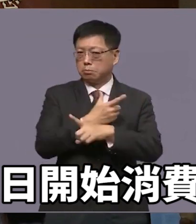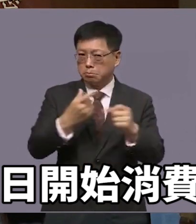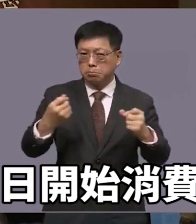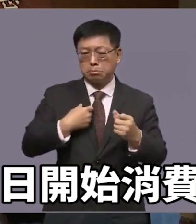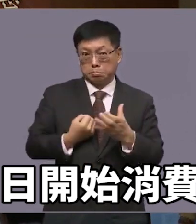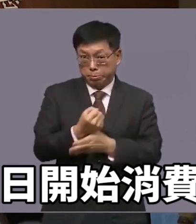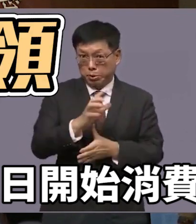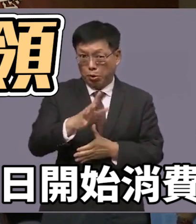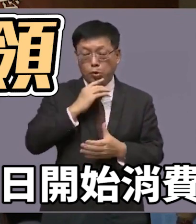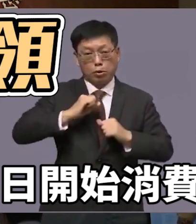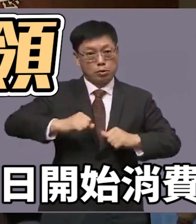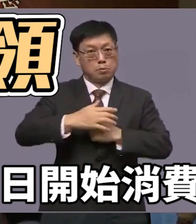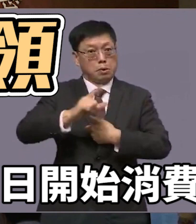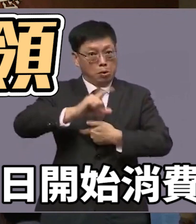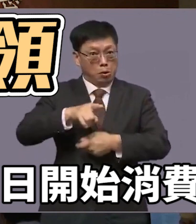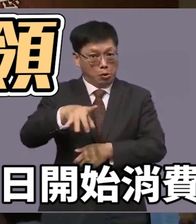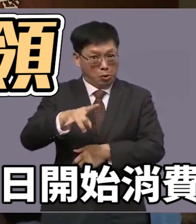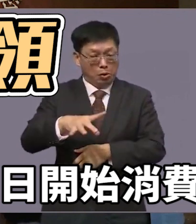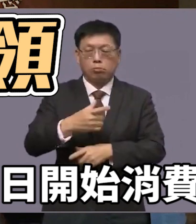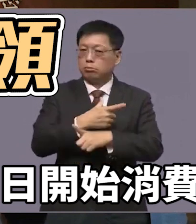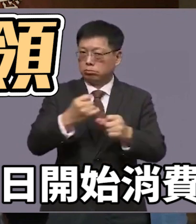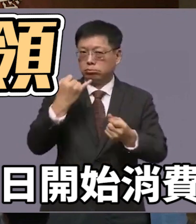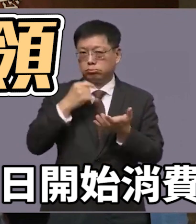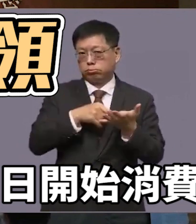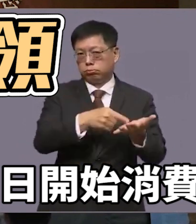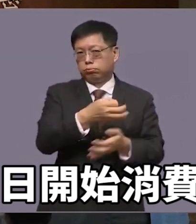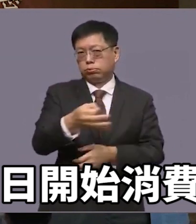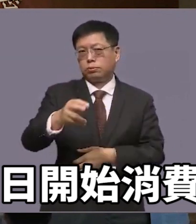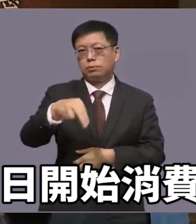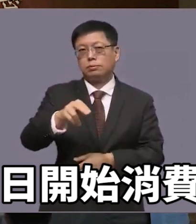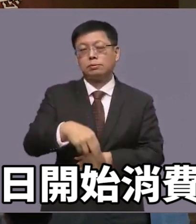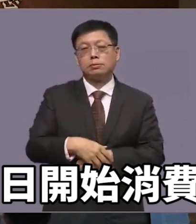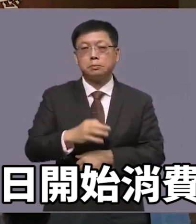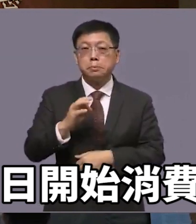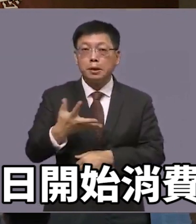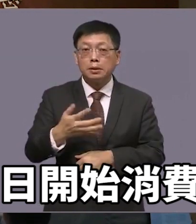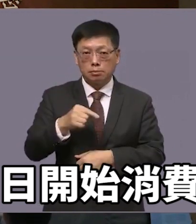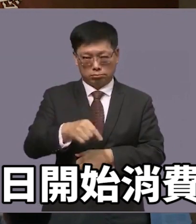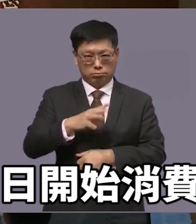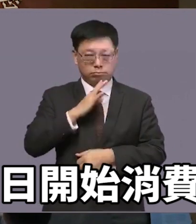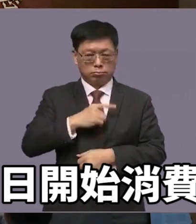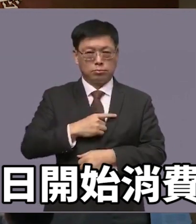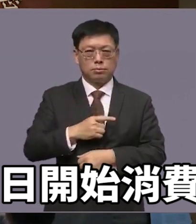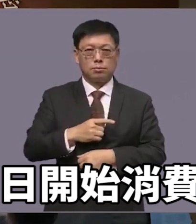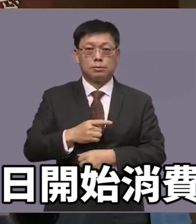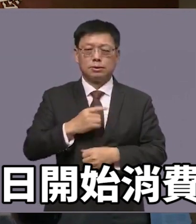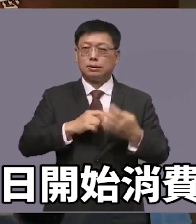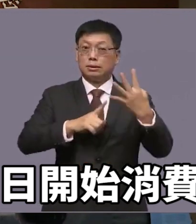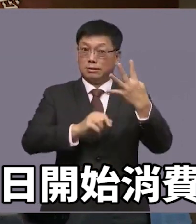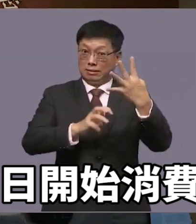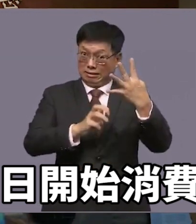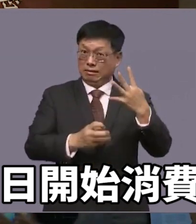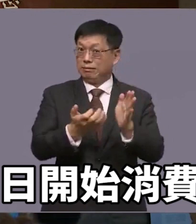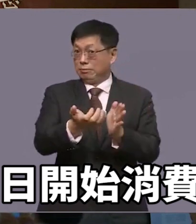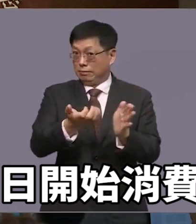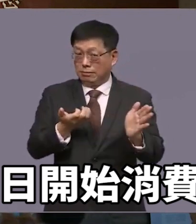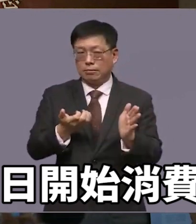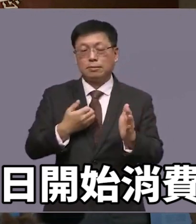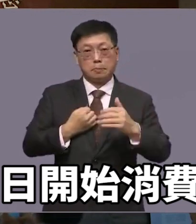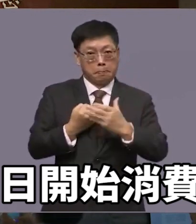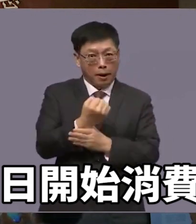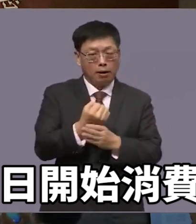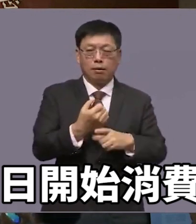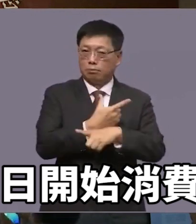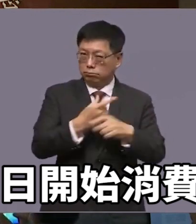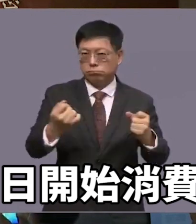你有健保卡，全部通通可以领，因为这个就是截止期限前出生